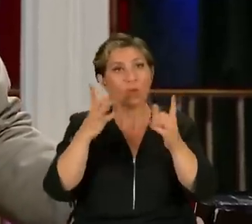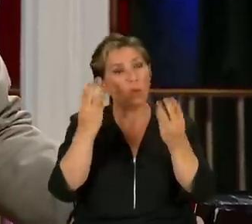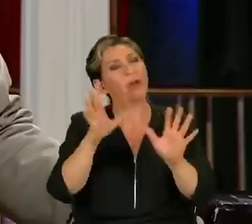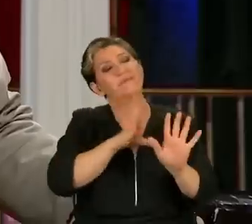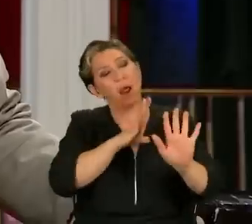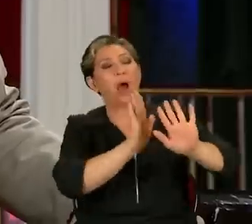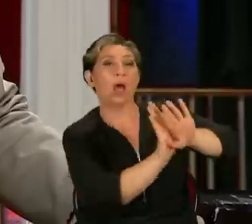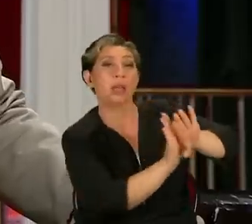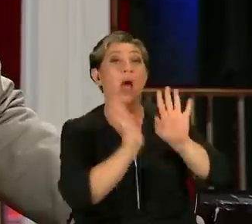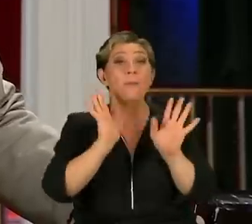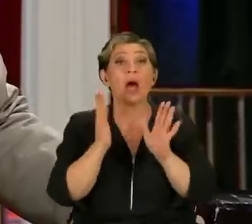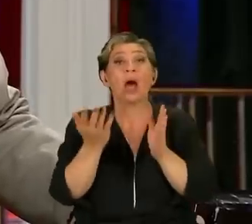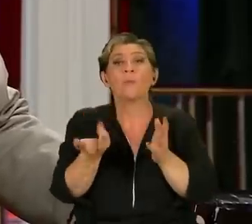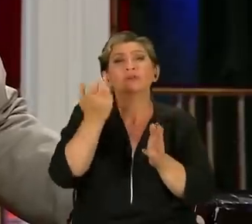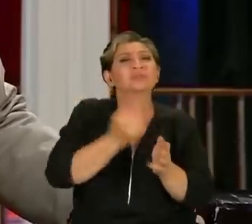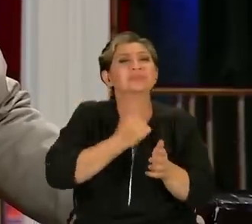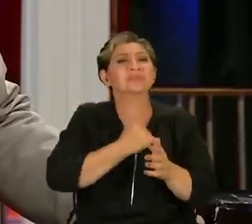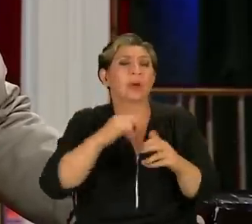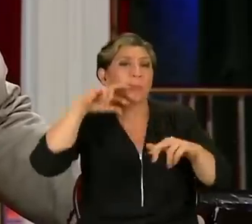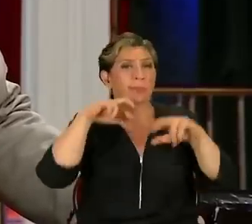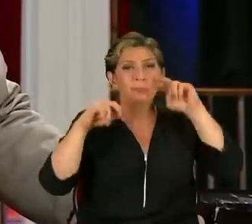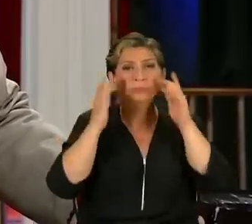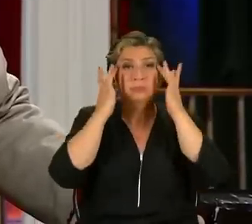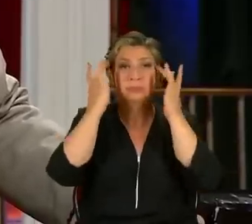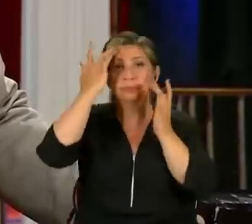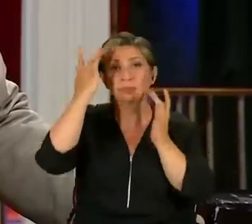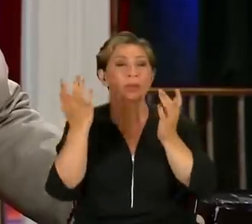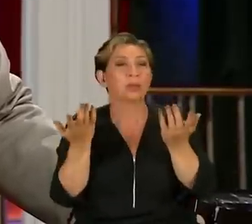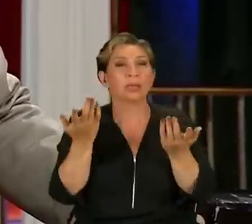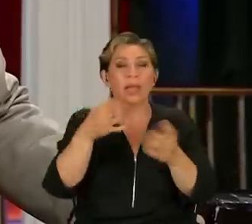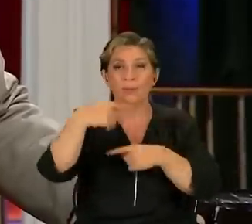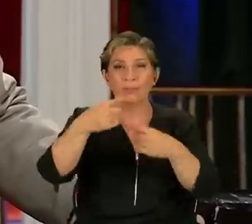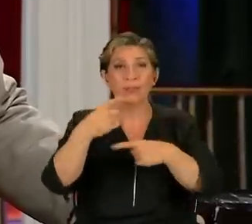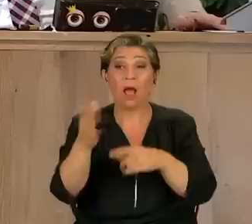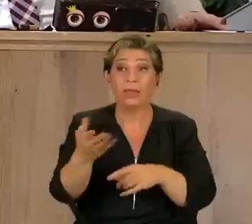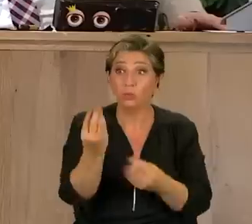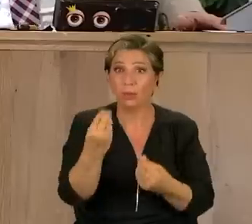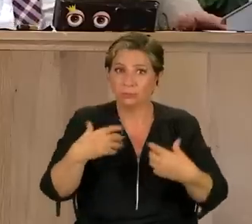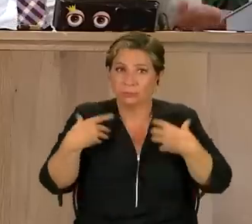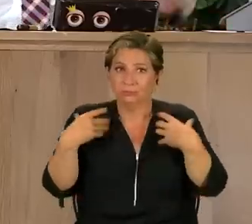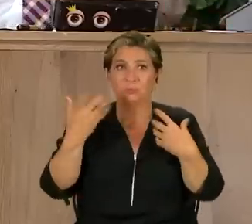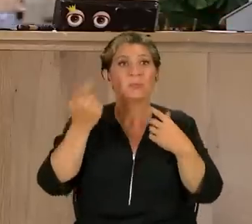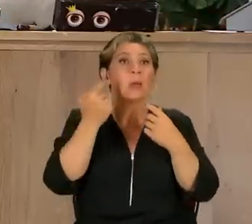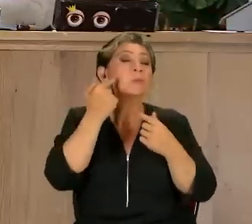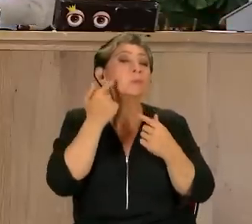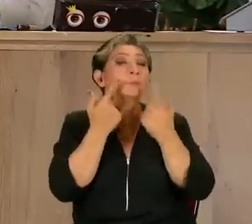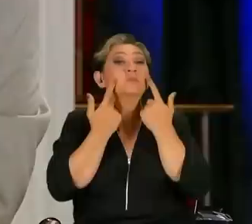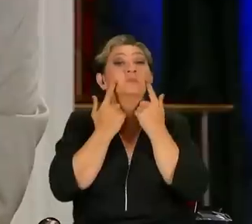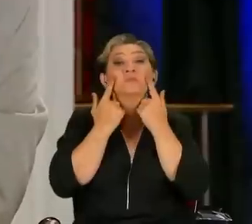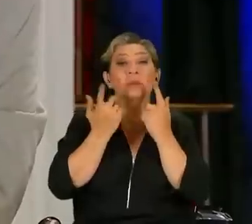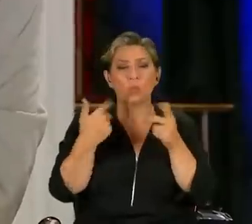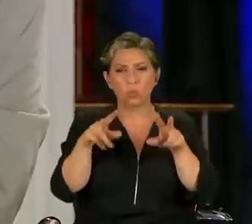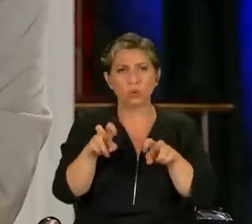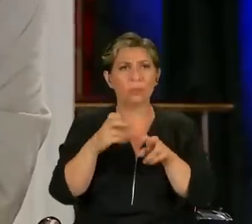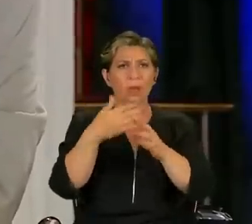müdahaleler var ama o kadar artık hayatımız içinde ve teşvik, herkesin birbirini teşvik ettiği bir şey ki. Yani oturuyorum